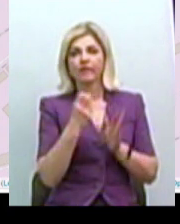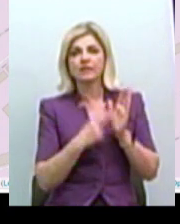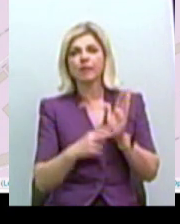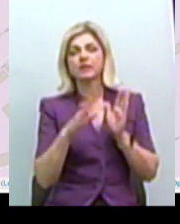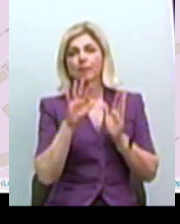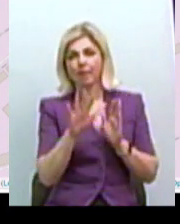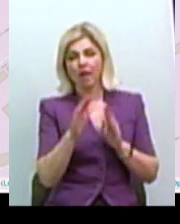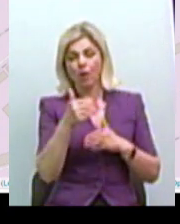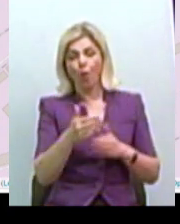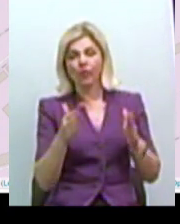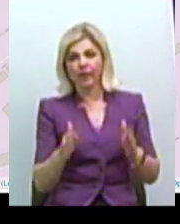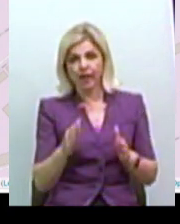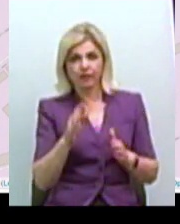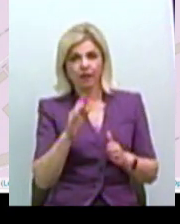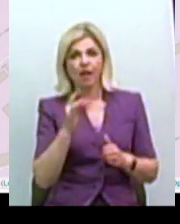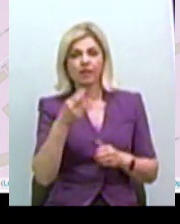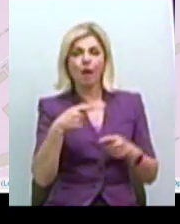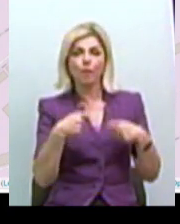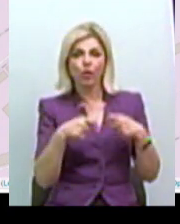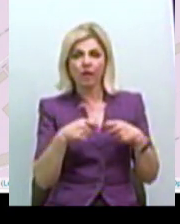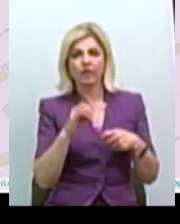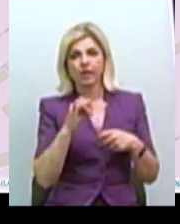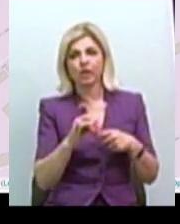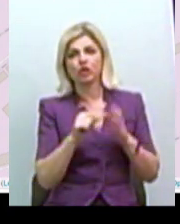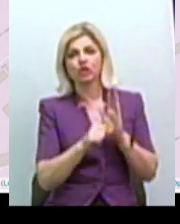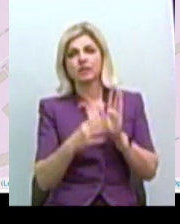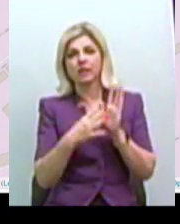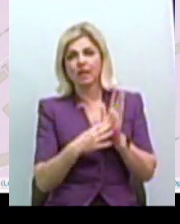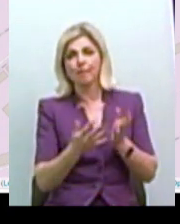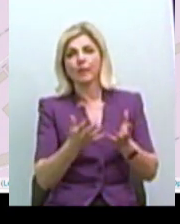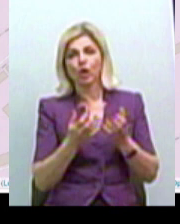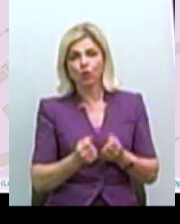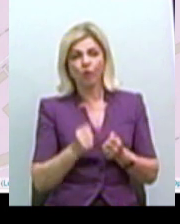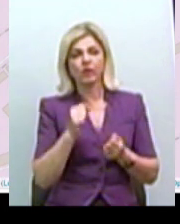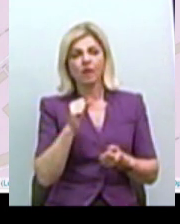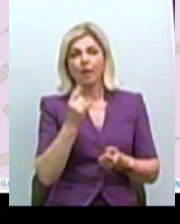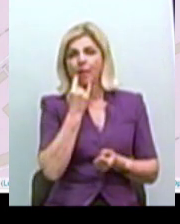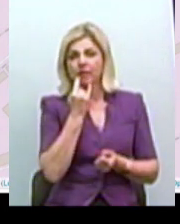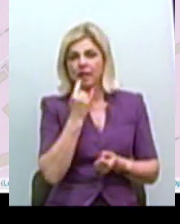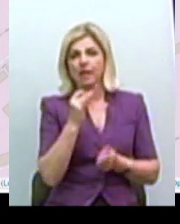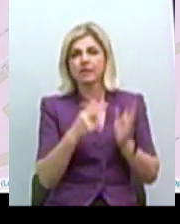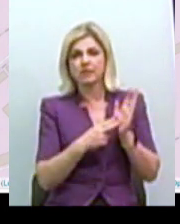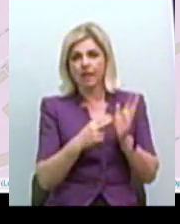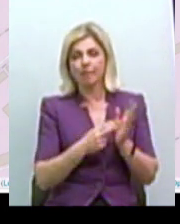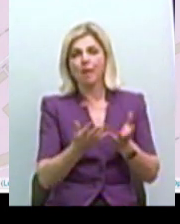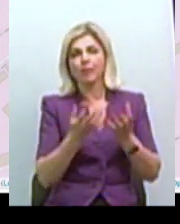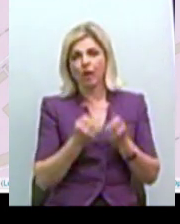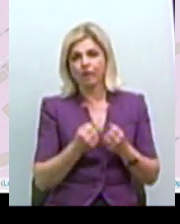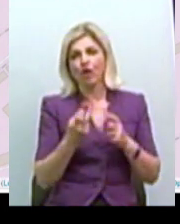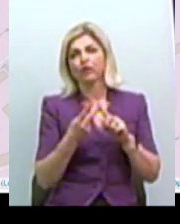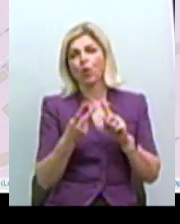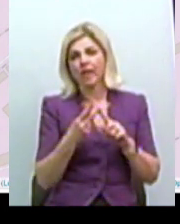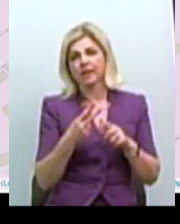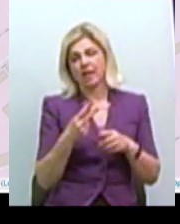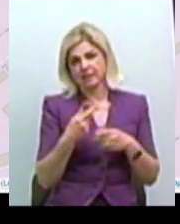на сьогодні для поліетиленової тари, 69 пунктів прийому відпрацьованих батареїк та 7 пунктів прийому вторинної сировини. При